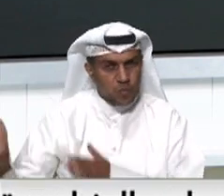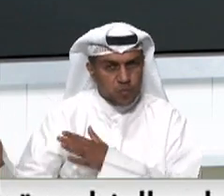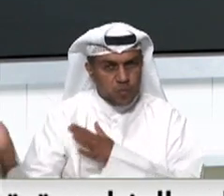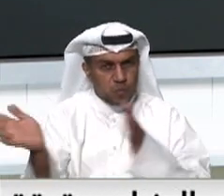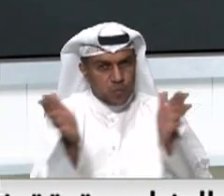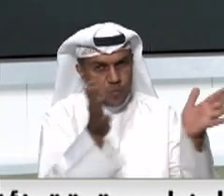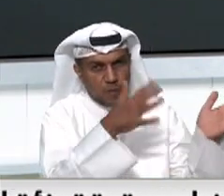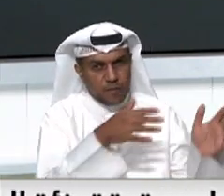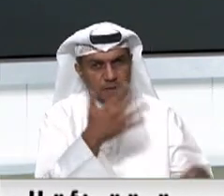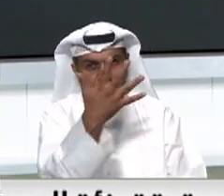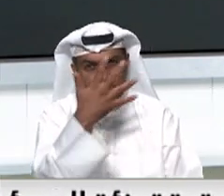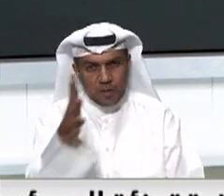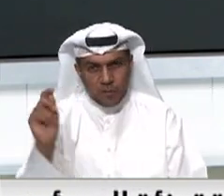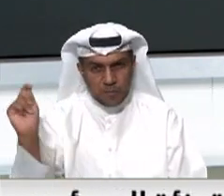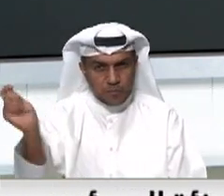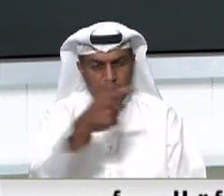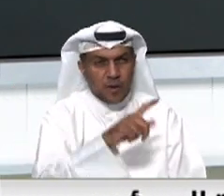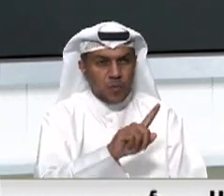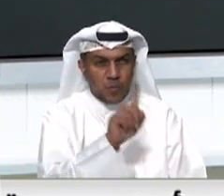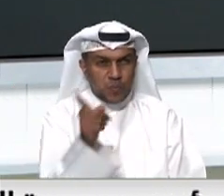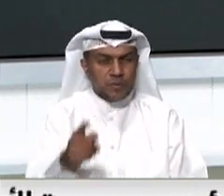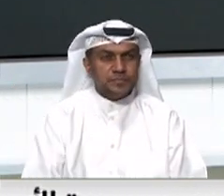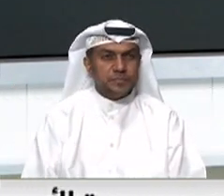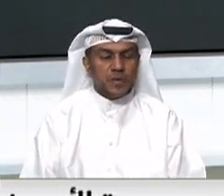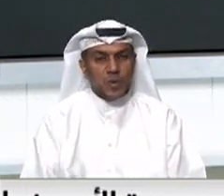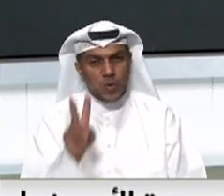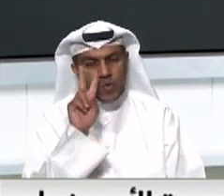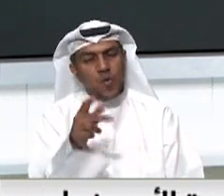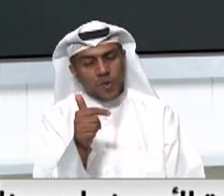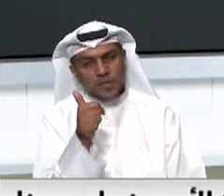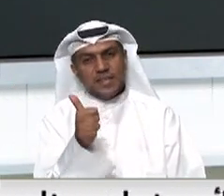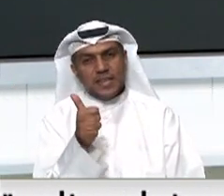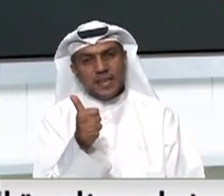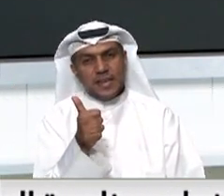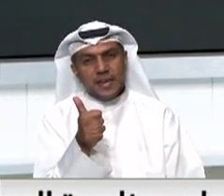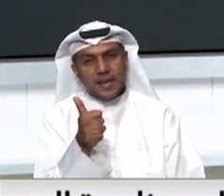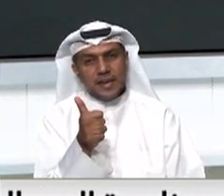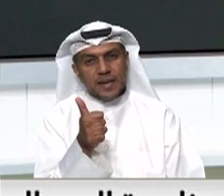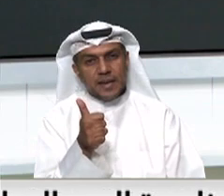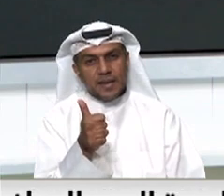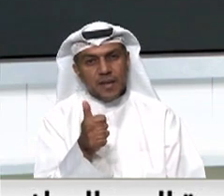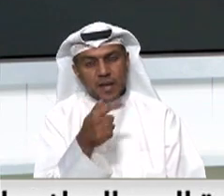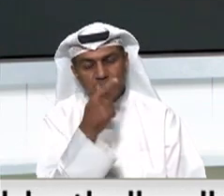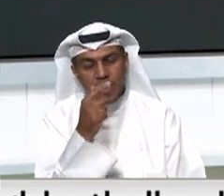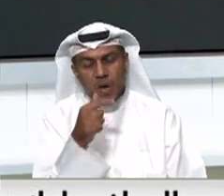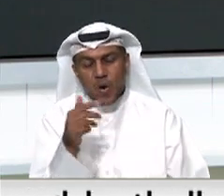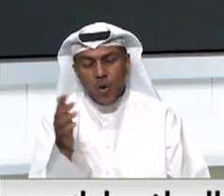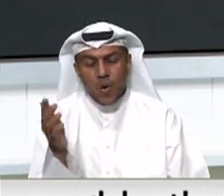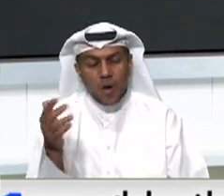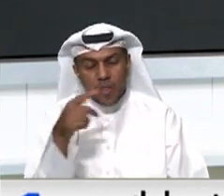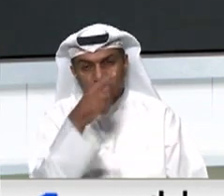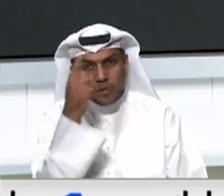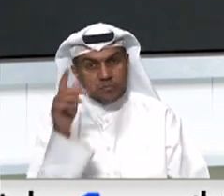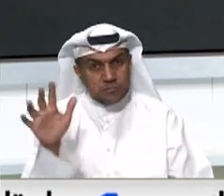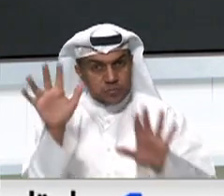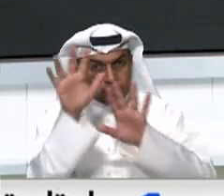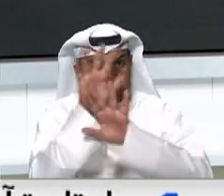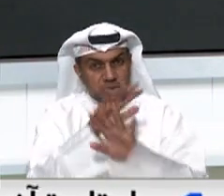في الساعة. أيضا الرؤية الأفقية لا تزال جيدة، وهناك فرص أن تقل مدى الرؤية الأفقية